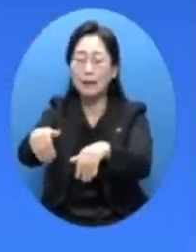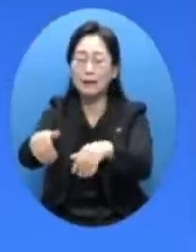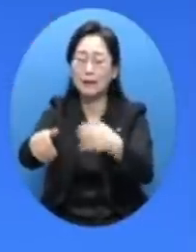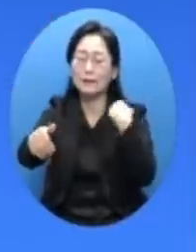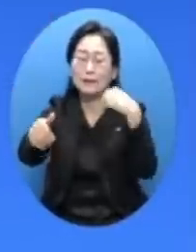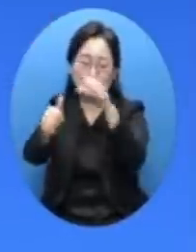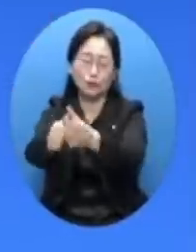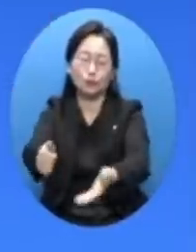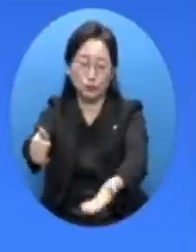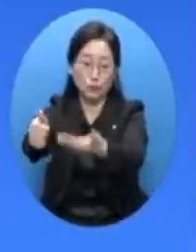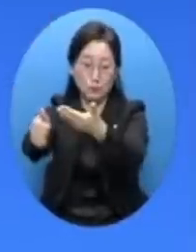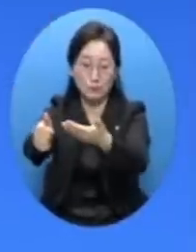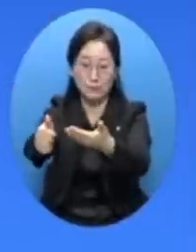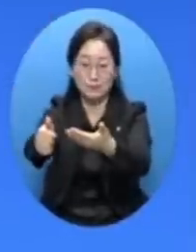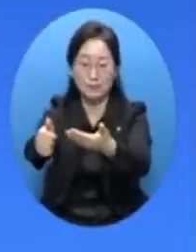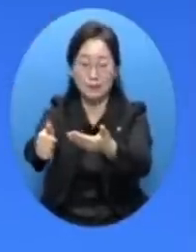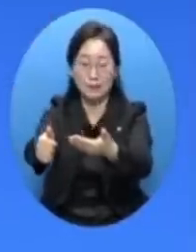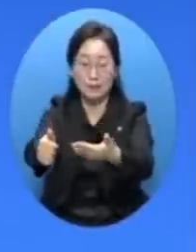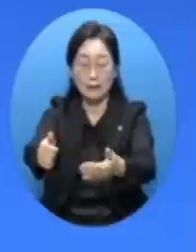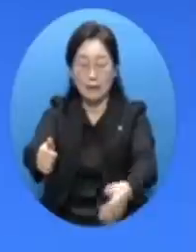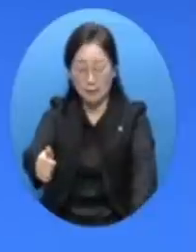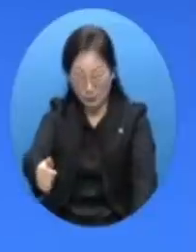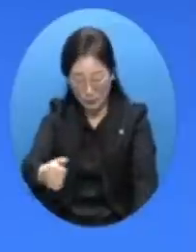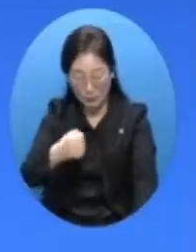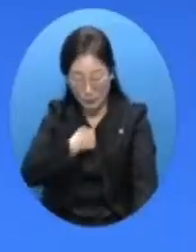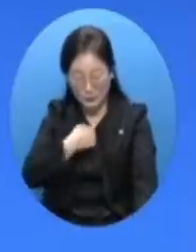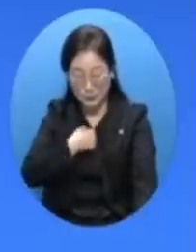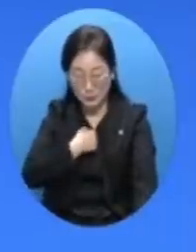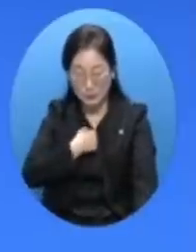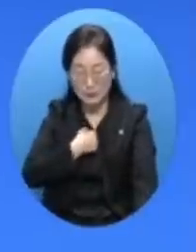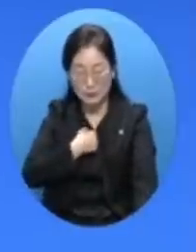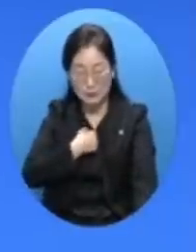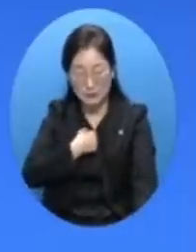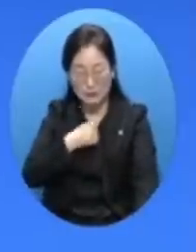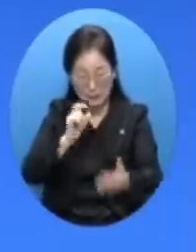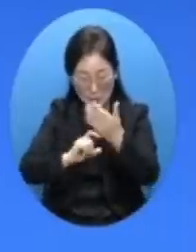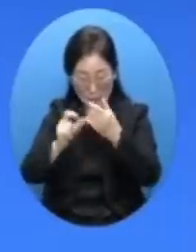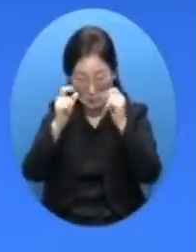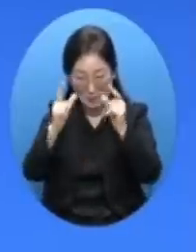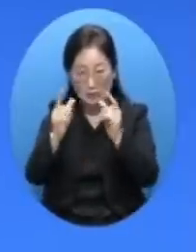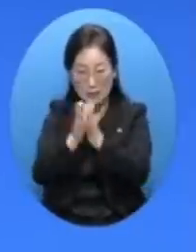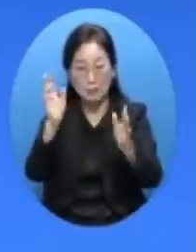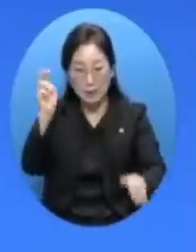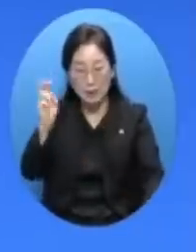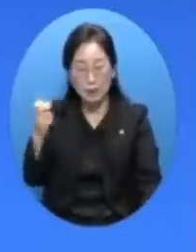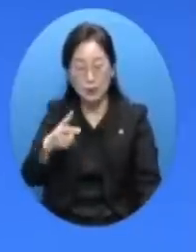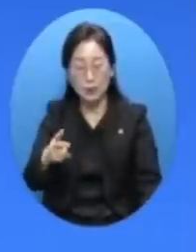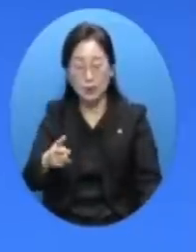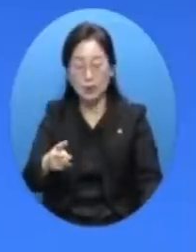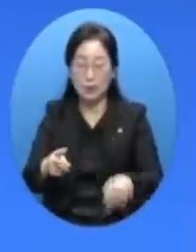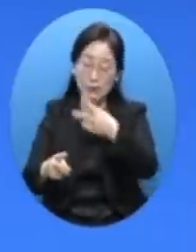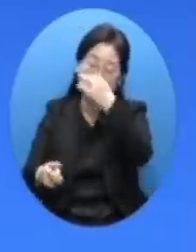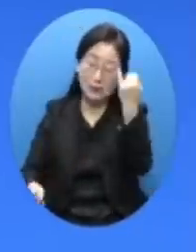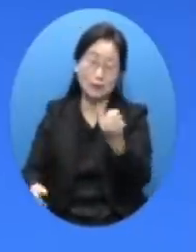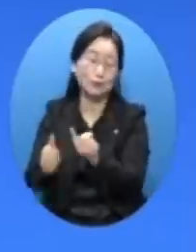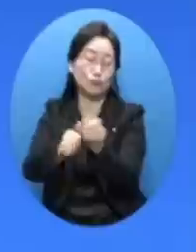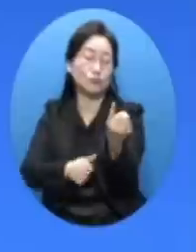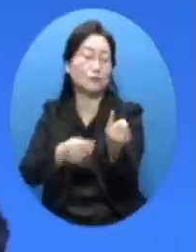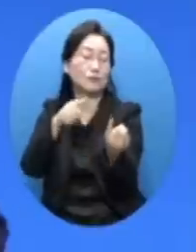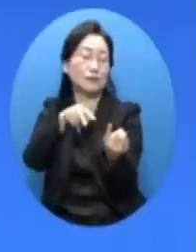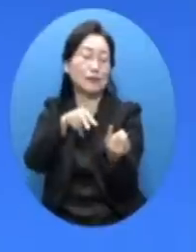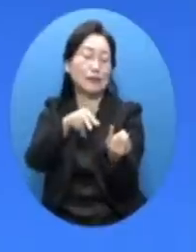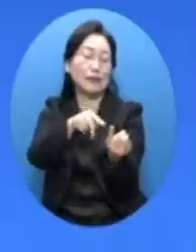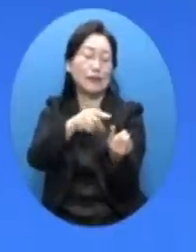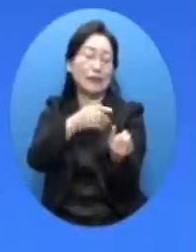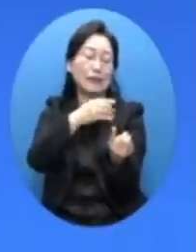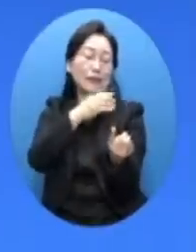세워야지. 한숨을 쉬면서 아침 하루를 시작했을지 모릅니다. 또 옆에서 곤히 자고 있는 부인을 보니까 아이고 저